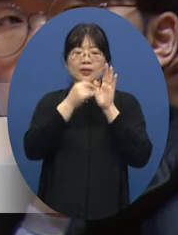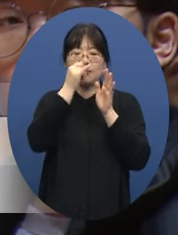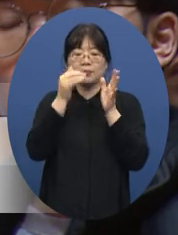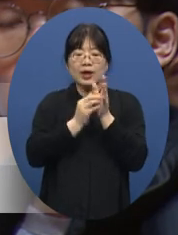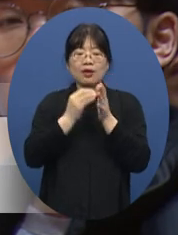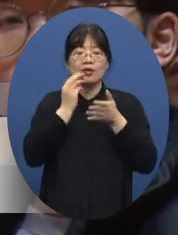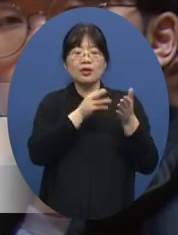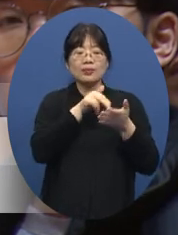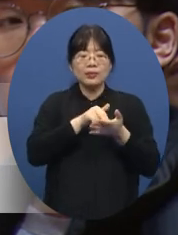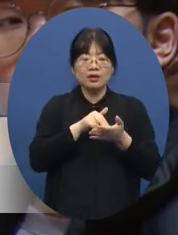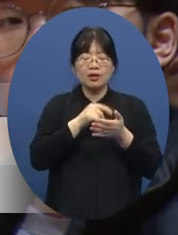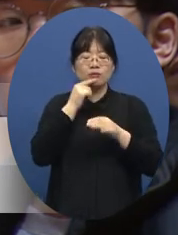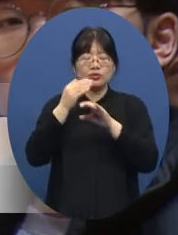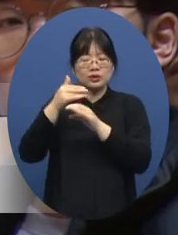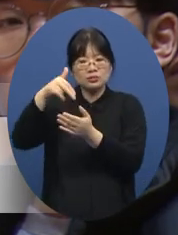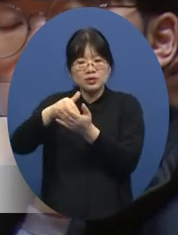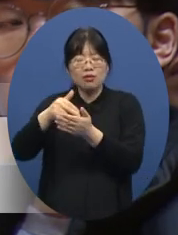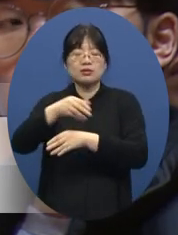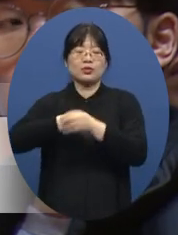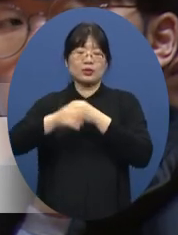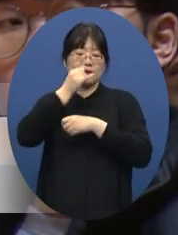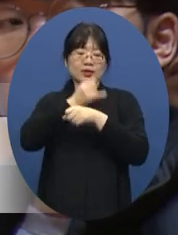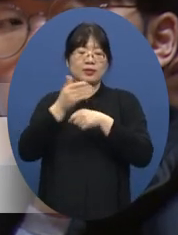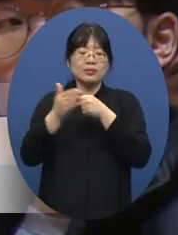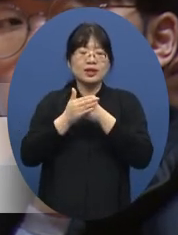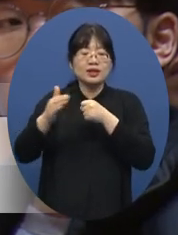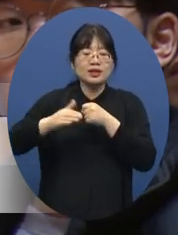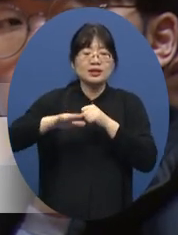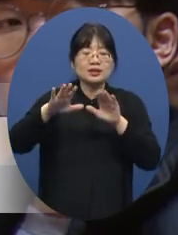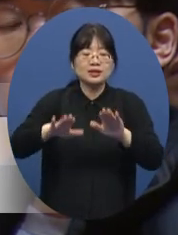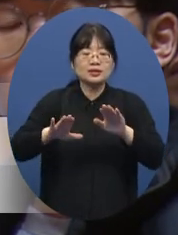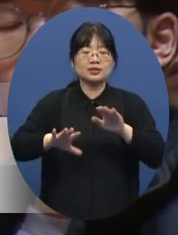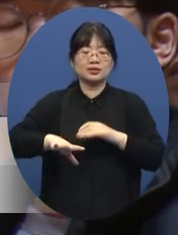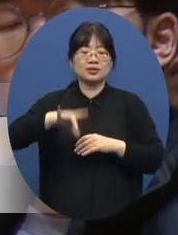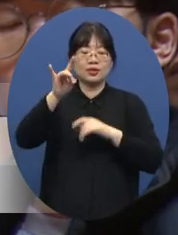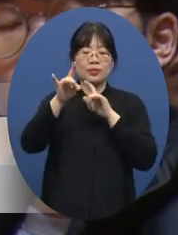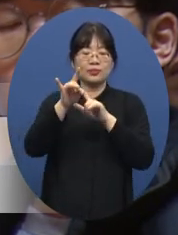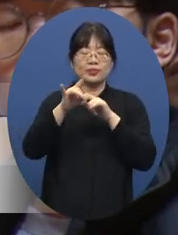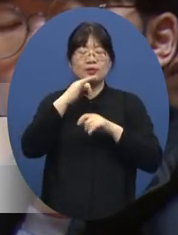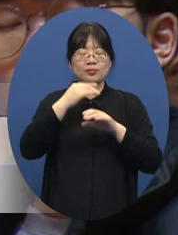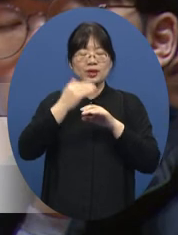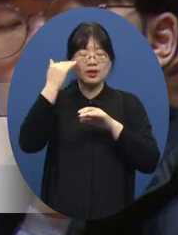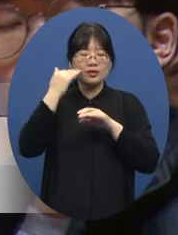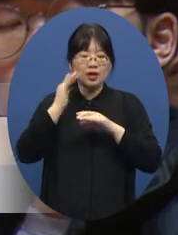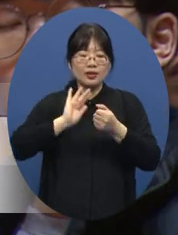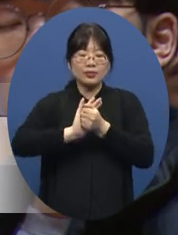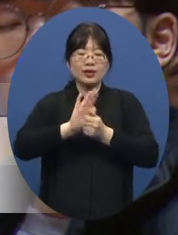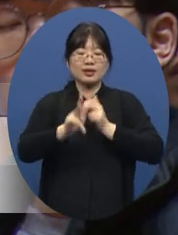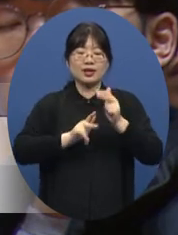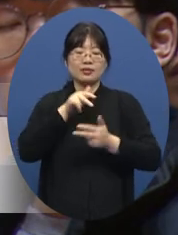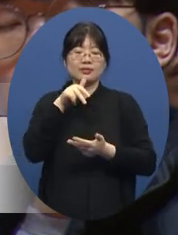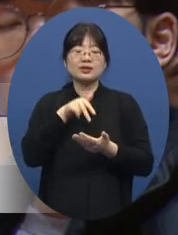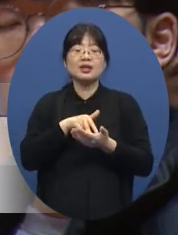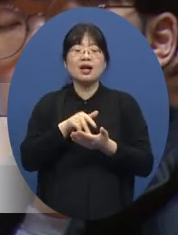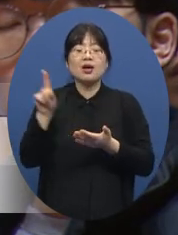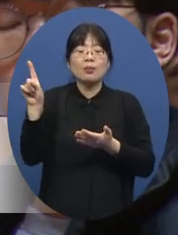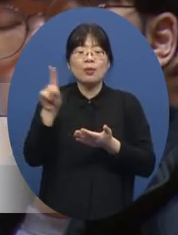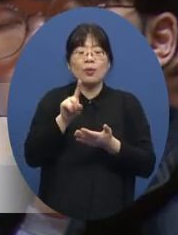일에 대해서 북측이 좀 적극적입니다. 약간 요 국면 속에서 최초로 남북 협력 사업으로서